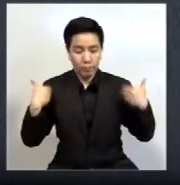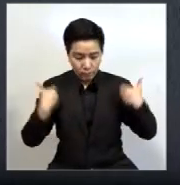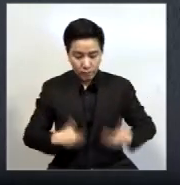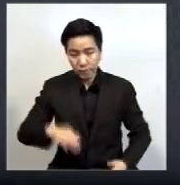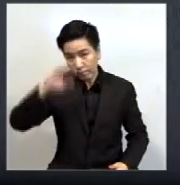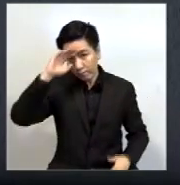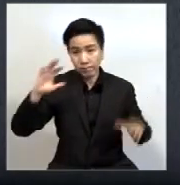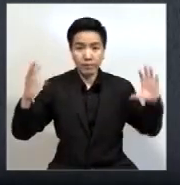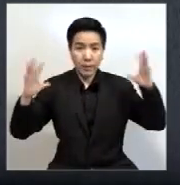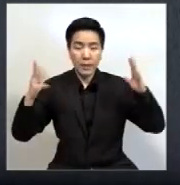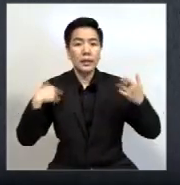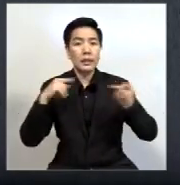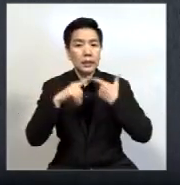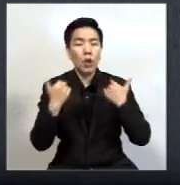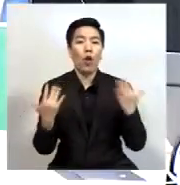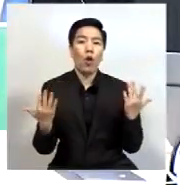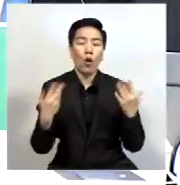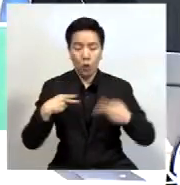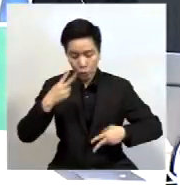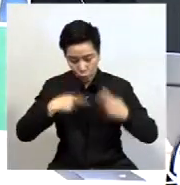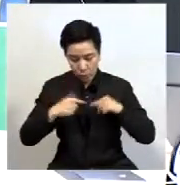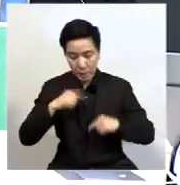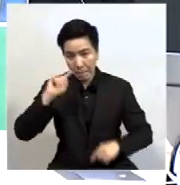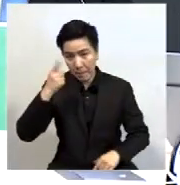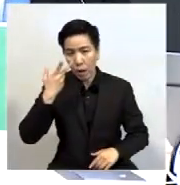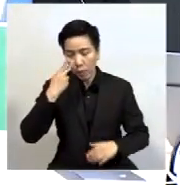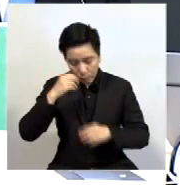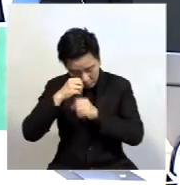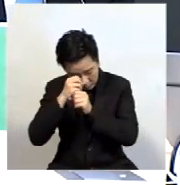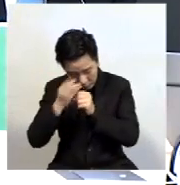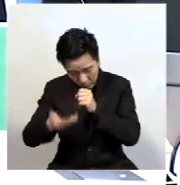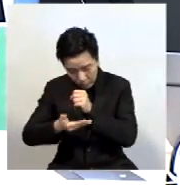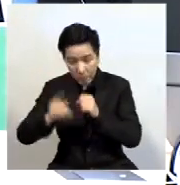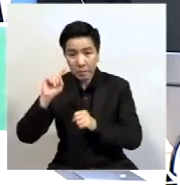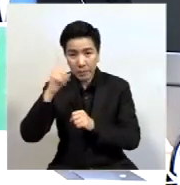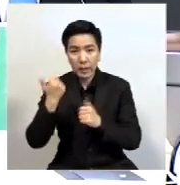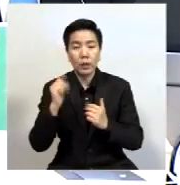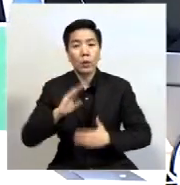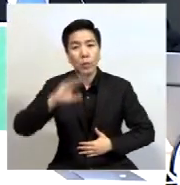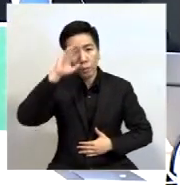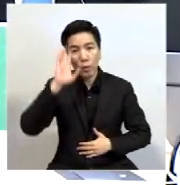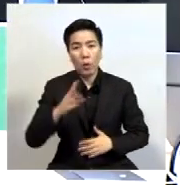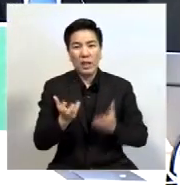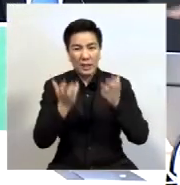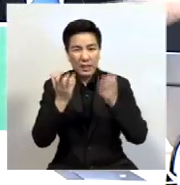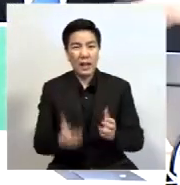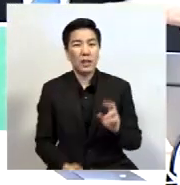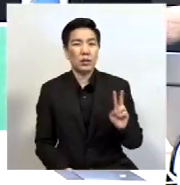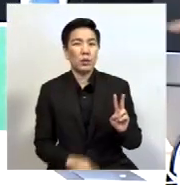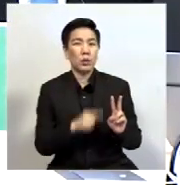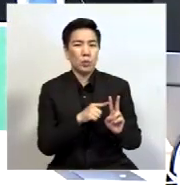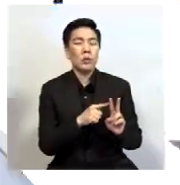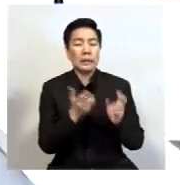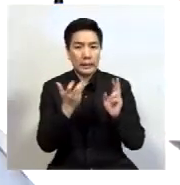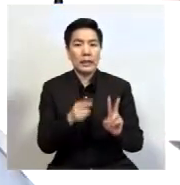ไม่มีไข้แล้วแต่ว่าก็ต้องรอผลตรวจยืนยันจากแลบอีกครั้งนึงก่อนค่ะส่วนผู้ป่วย2คนที่อาการ